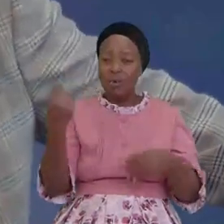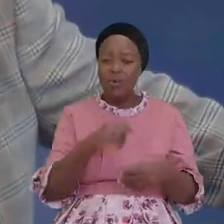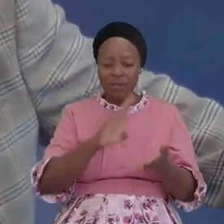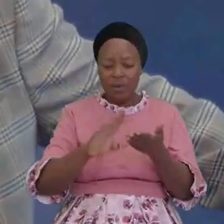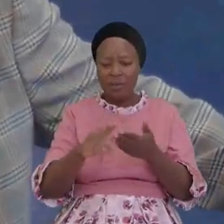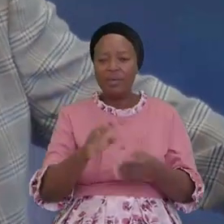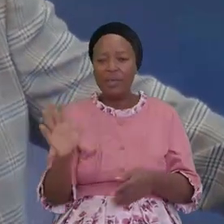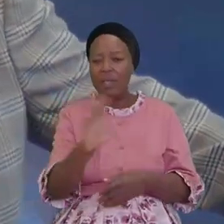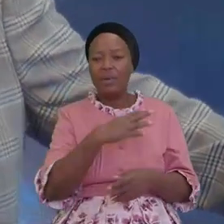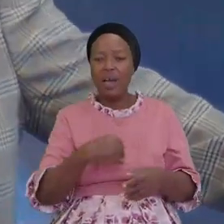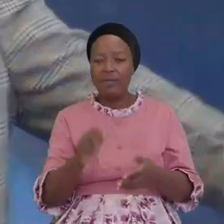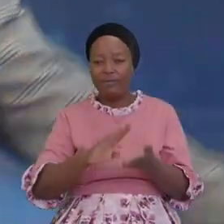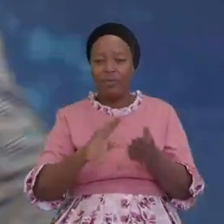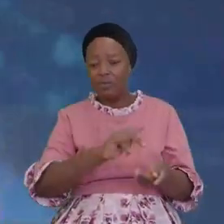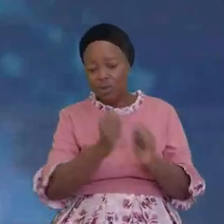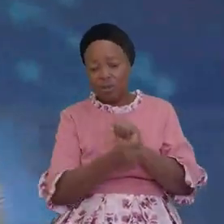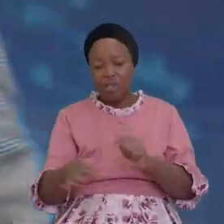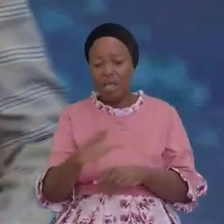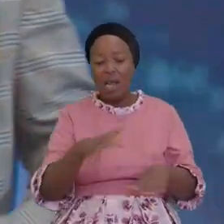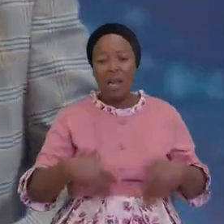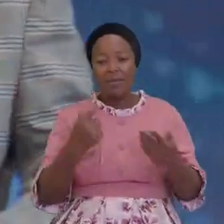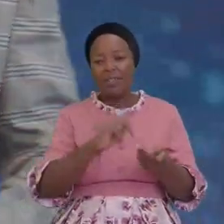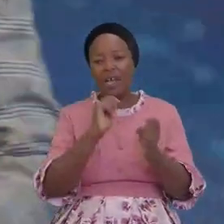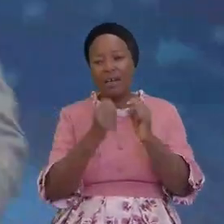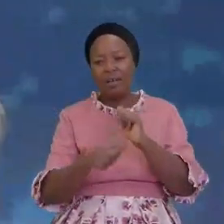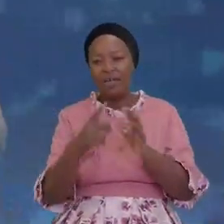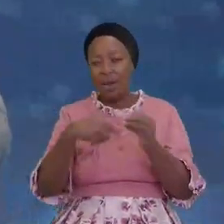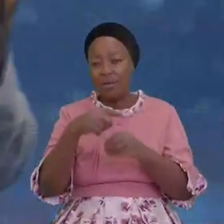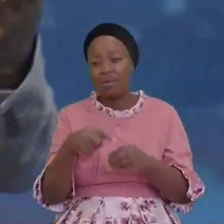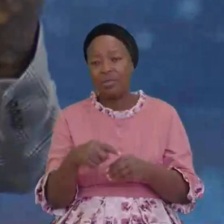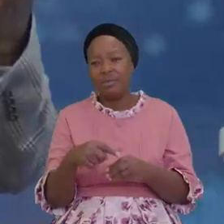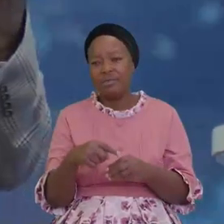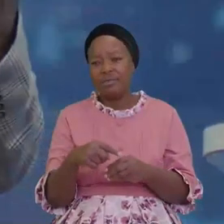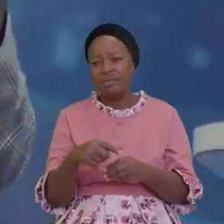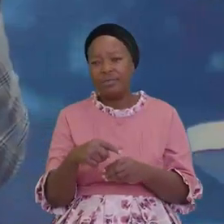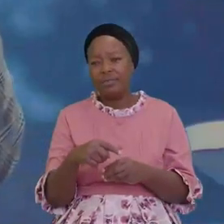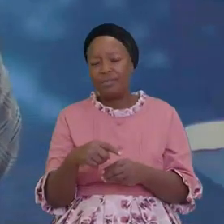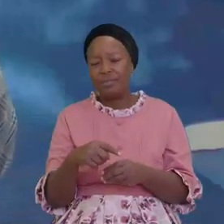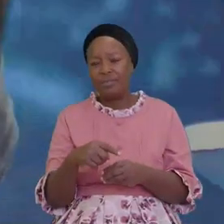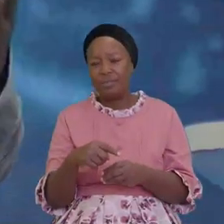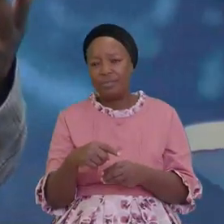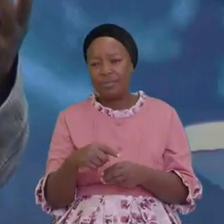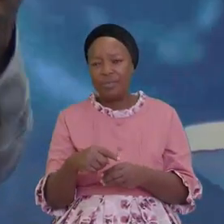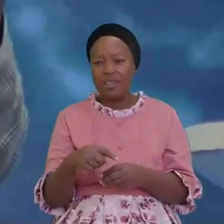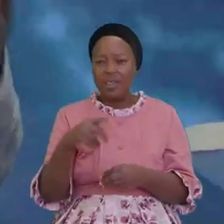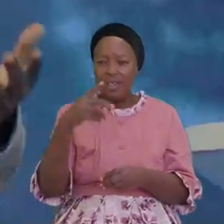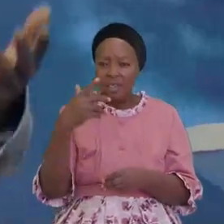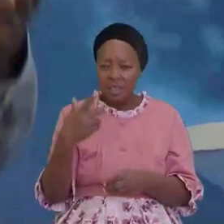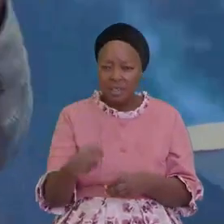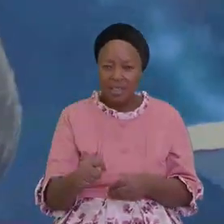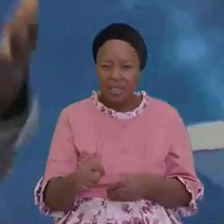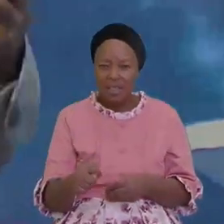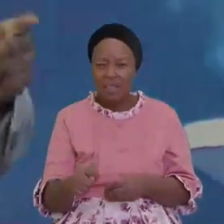Et quiconque vient, il a toujours pardonné. Il a toujours changé et transformé leur vie.